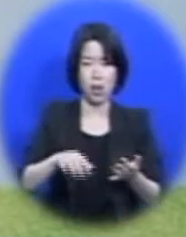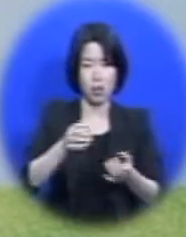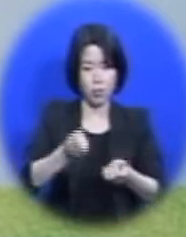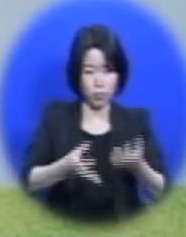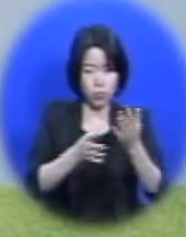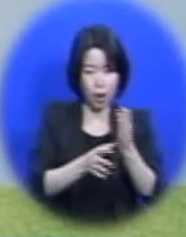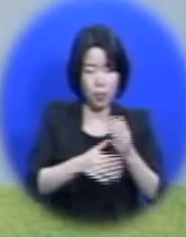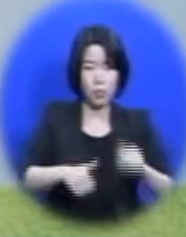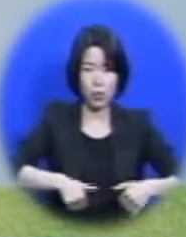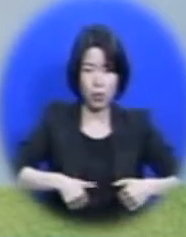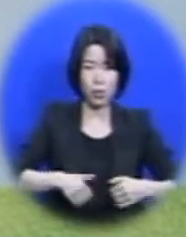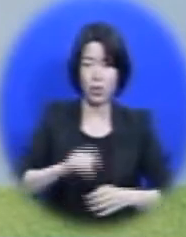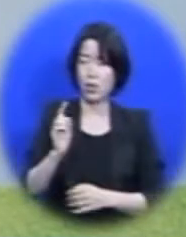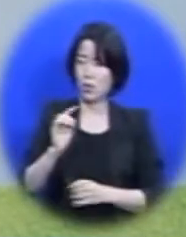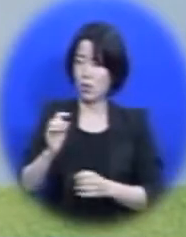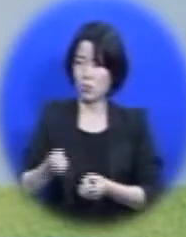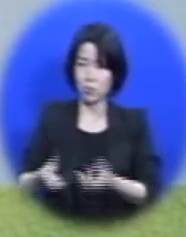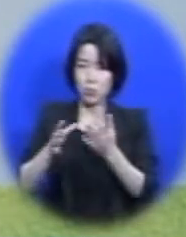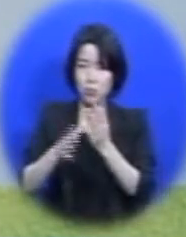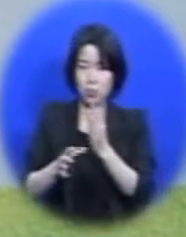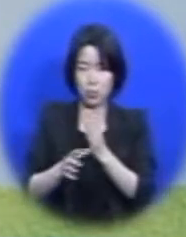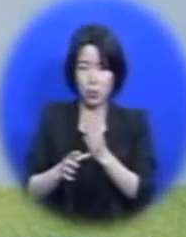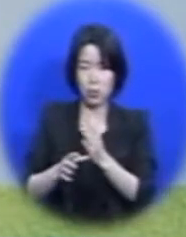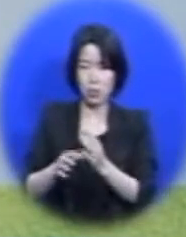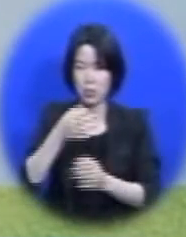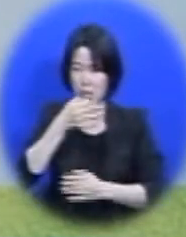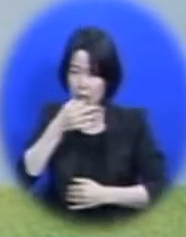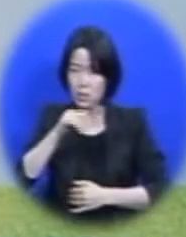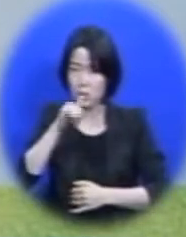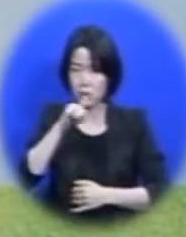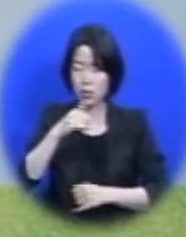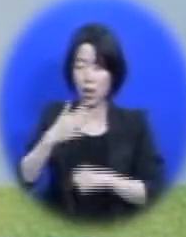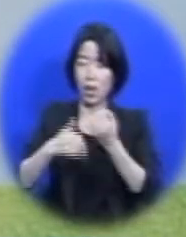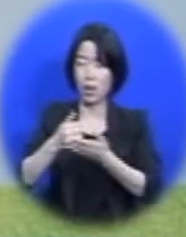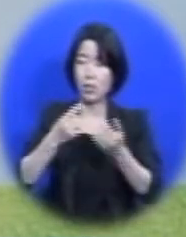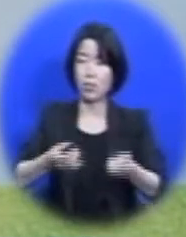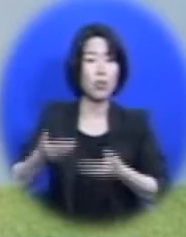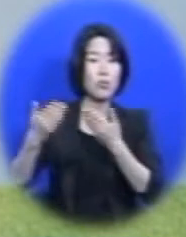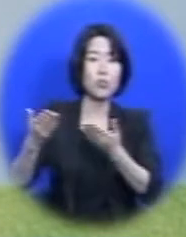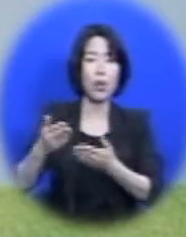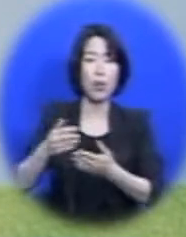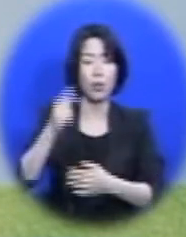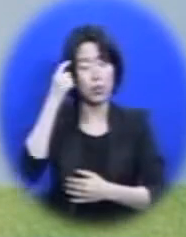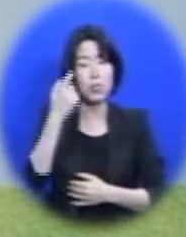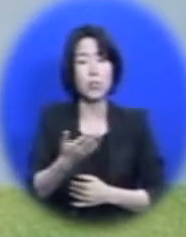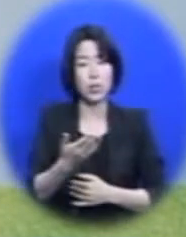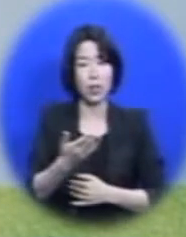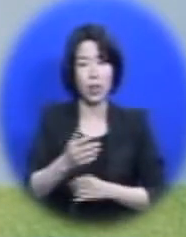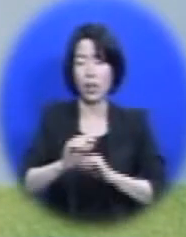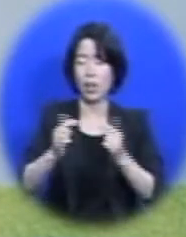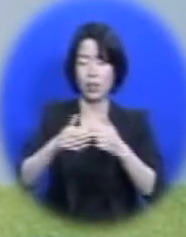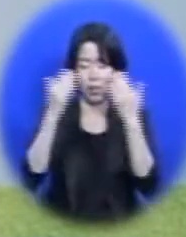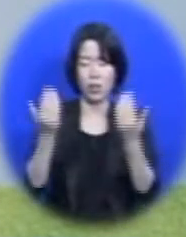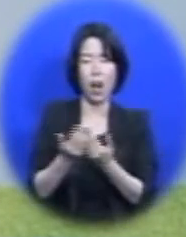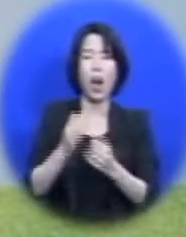필요해서 재물이 탐이 나서 하나님이 재물을 바치라고 했겠냐 말입니다. 다 하나님의